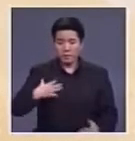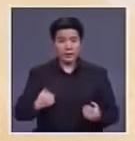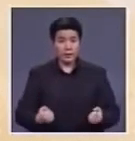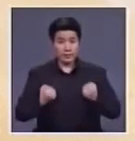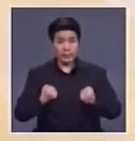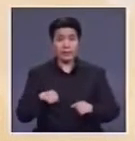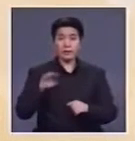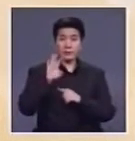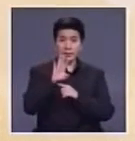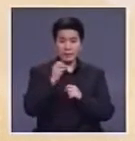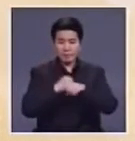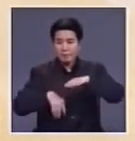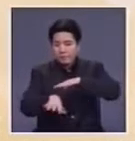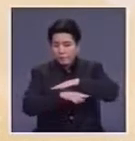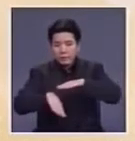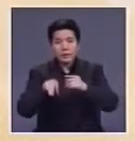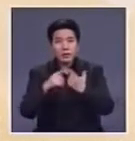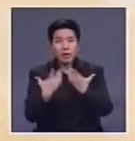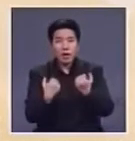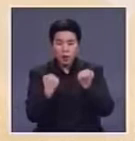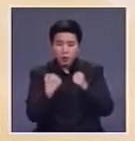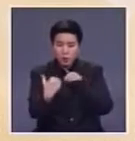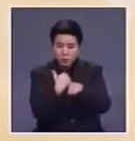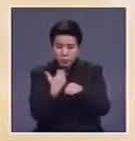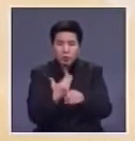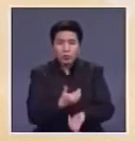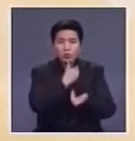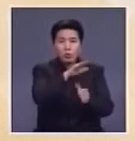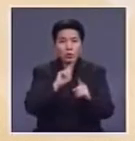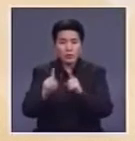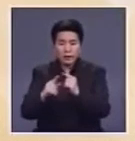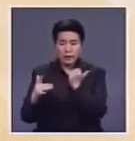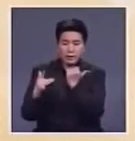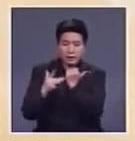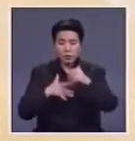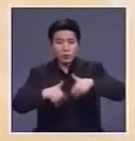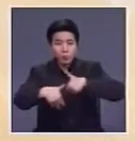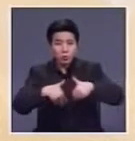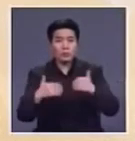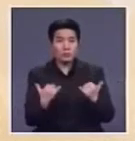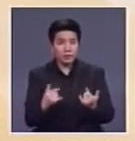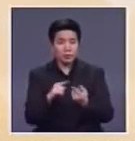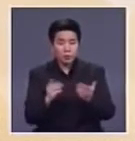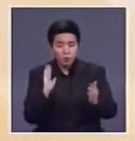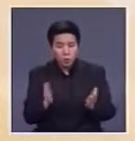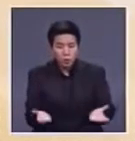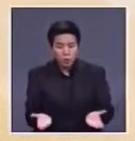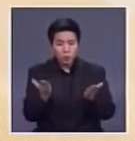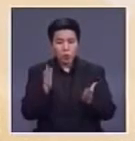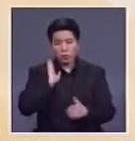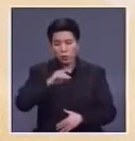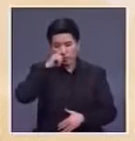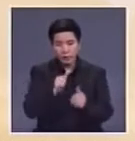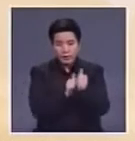การลงทุนพัฒนาโครงสร้างพื้นฐานด้านการคมนาคมขนส่งและเทคโนโลยีสารสนเทศเพื่อยกระดับขีดความสามารถในการแข่งขันของ